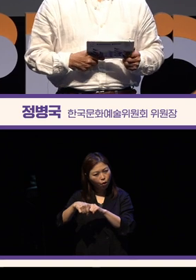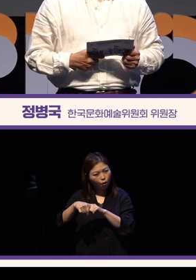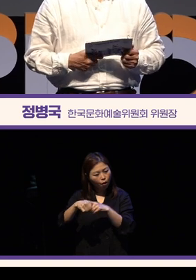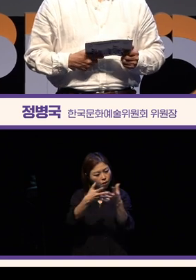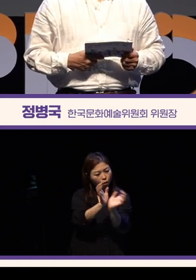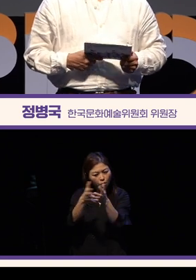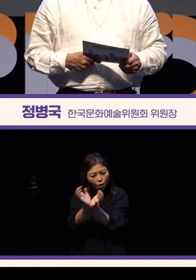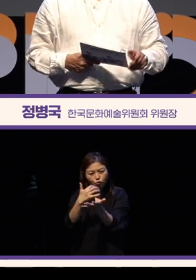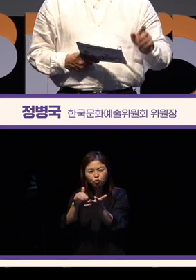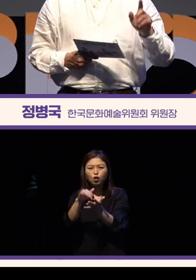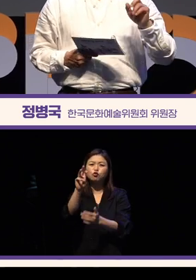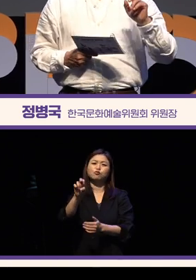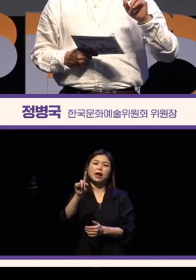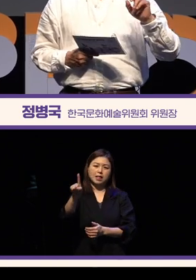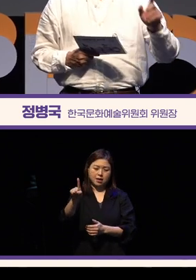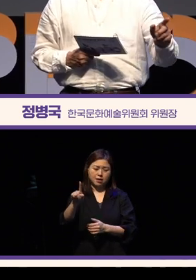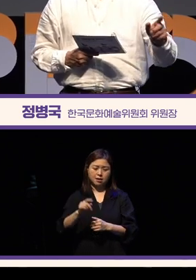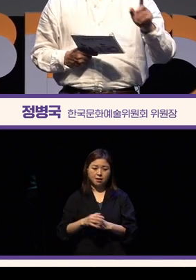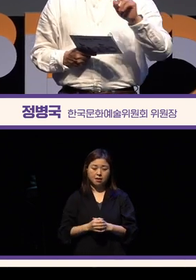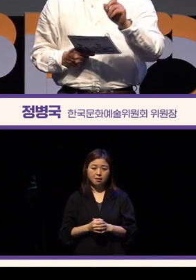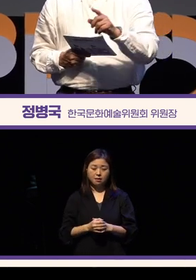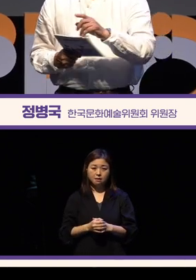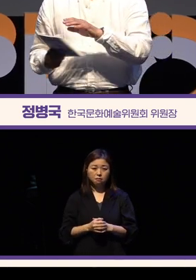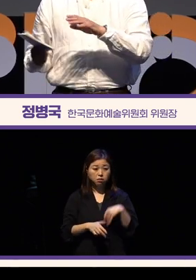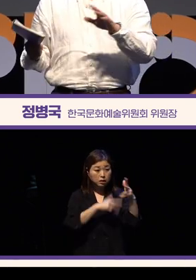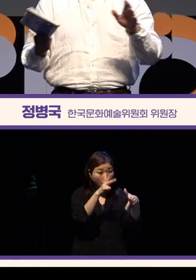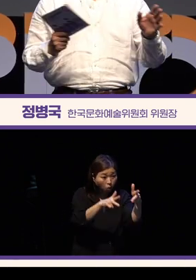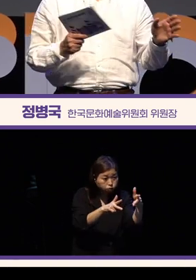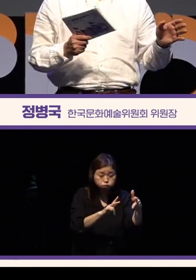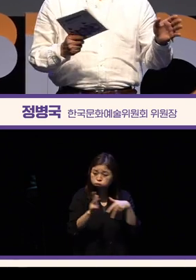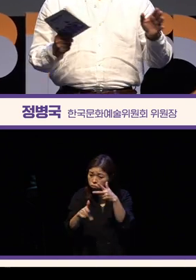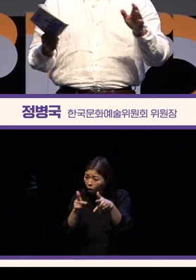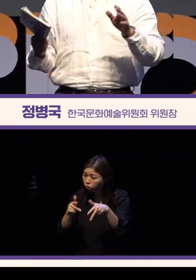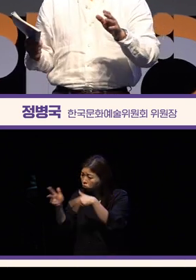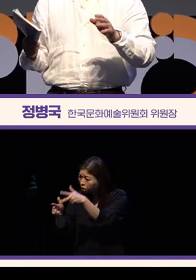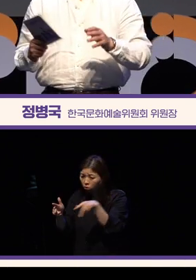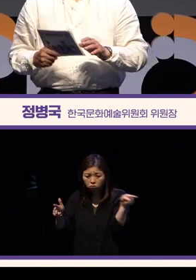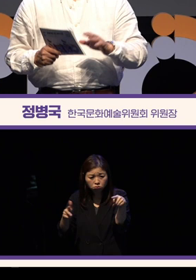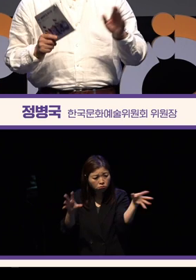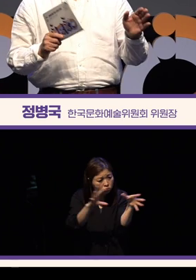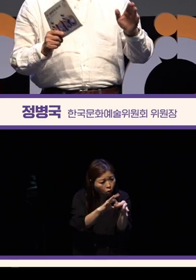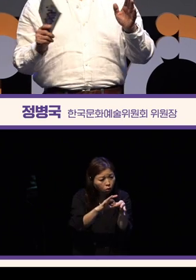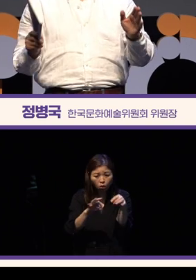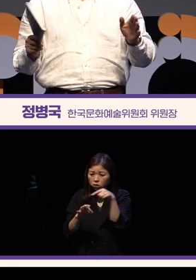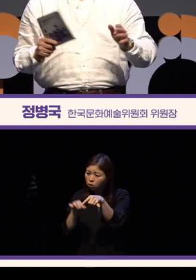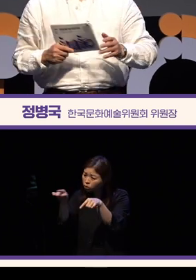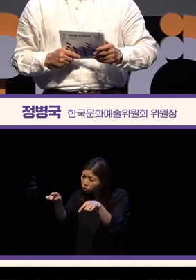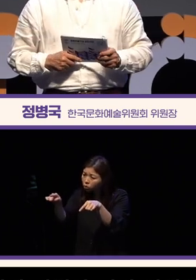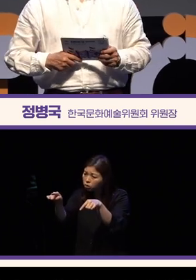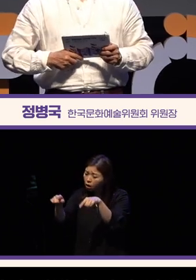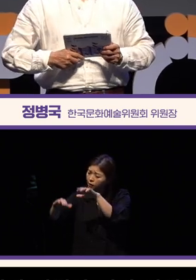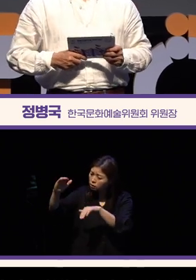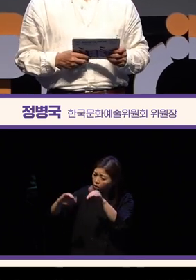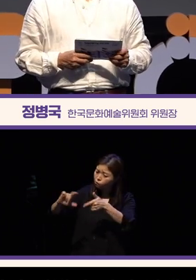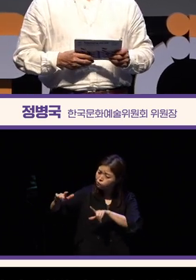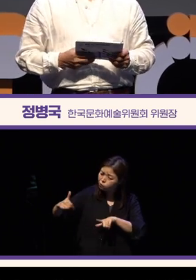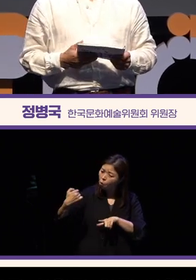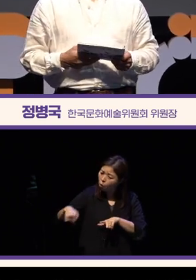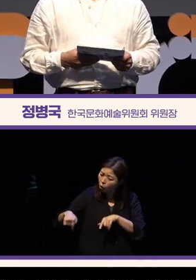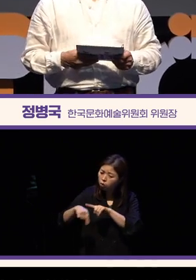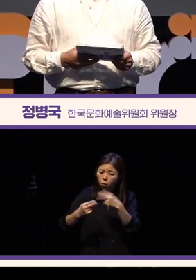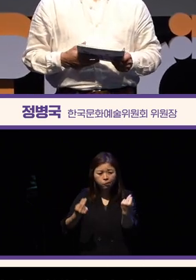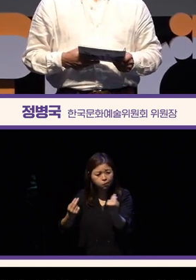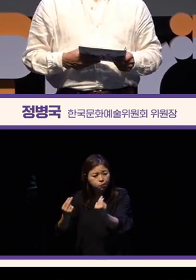21개나 되는데 그러다 보니까 어떤 사업과 어떤 사업이 연관성이 있고 이것과 이게 어떤 차이가 있는지 비교하기도